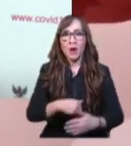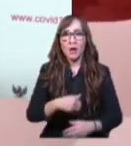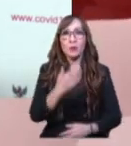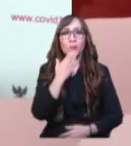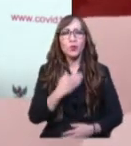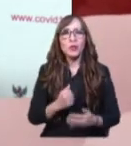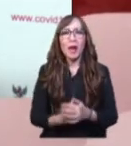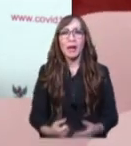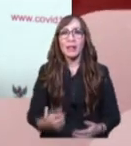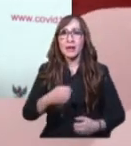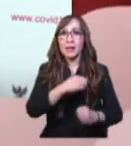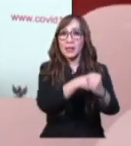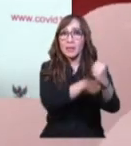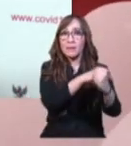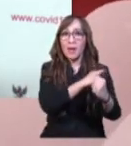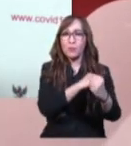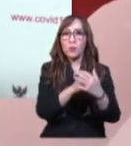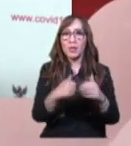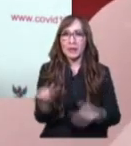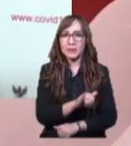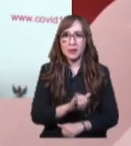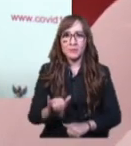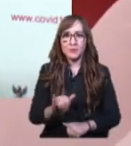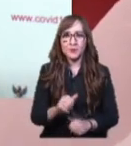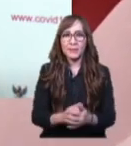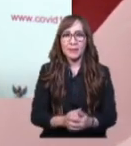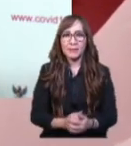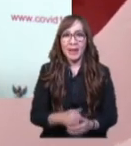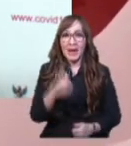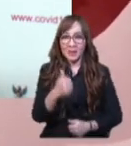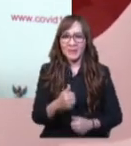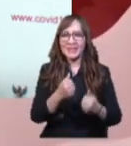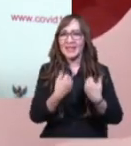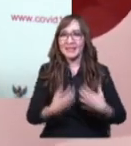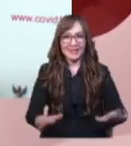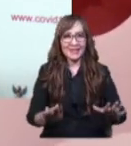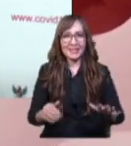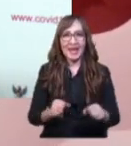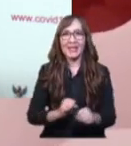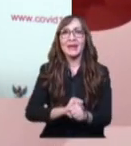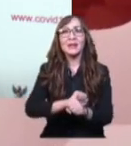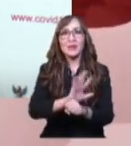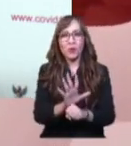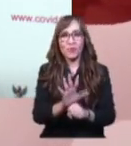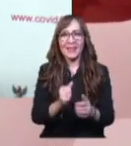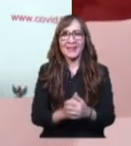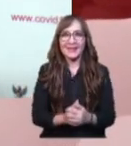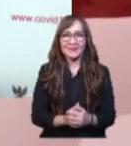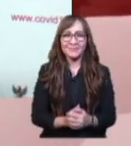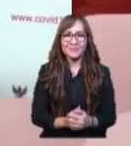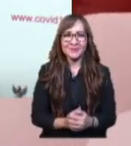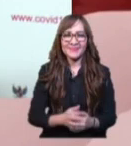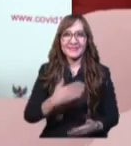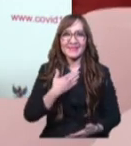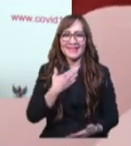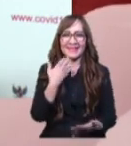yang sama, agar negeri ini bisa terbebas dari pandemi COVID-19 secepatnya, agar ekonomi lebih cepat pulih. Saya Banadi Kunia